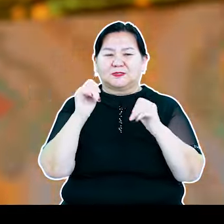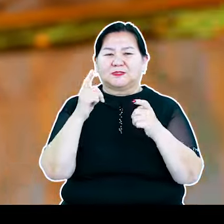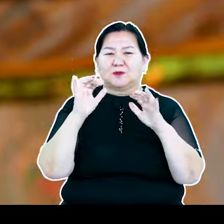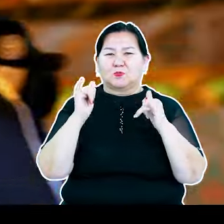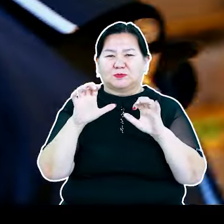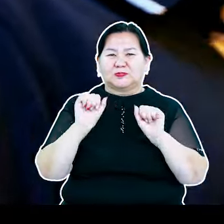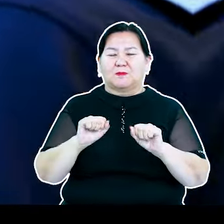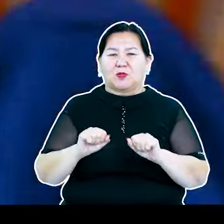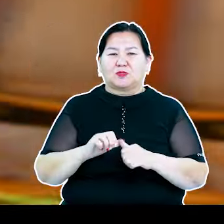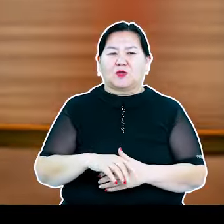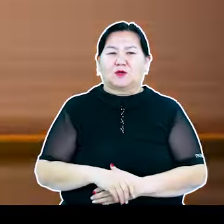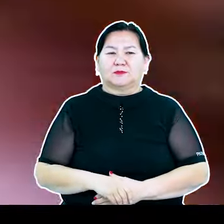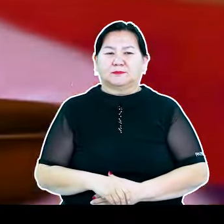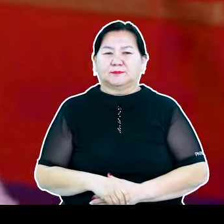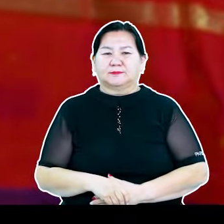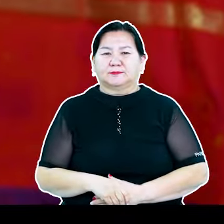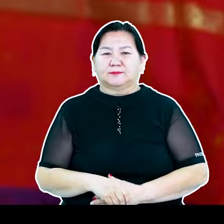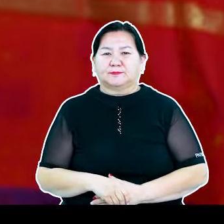устэй болчихлоо доо.